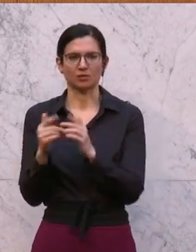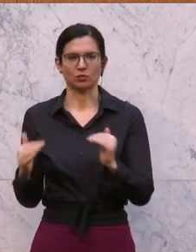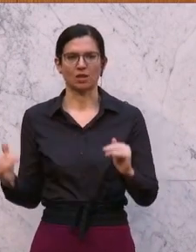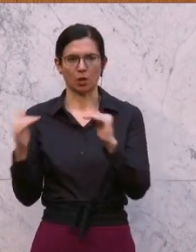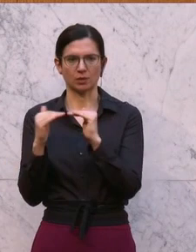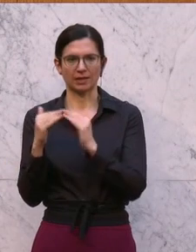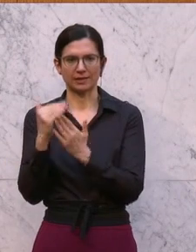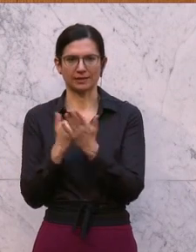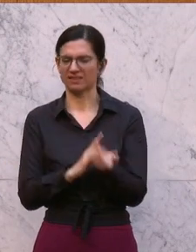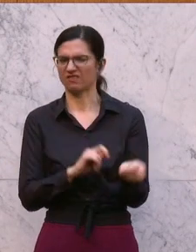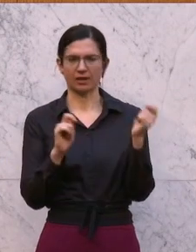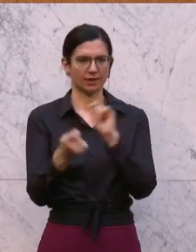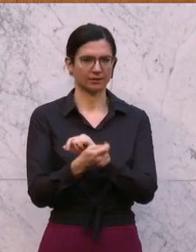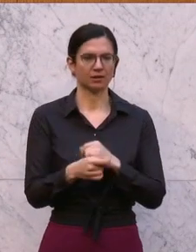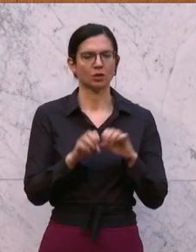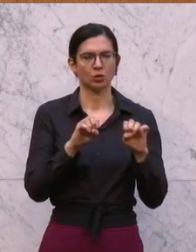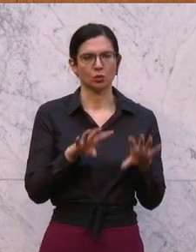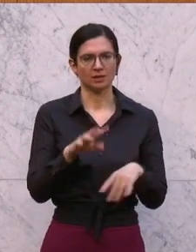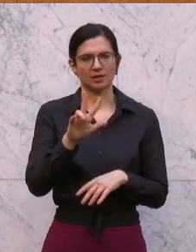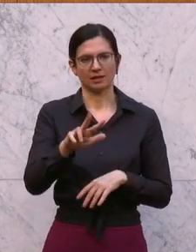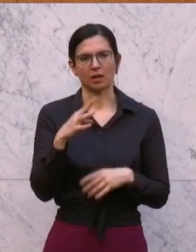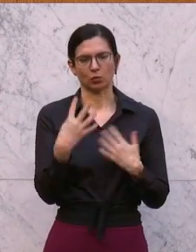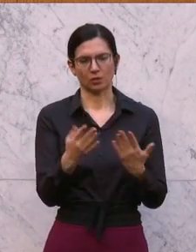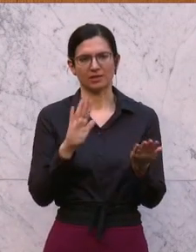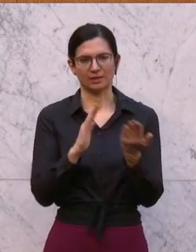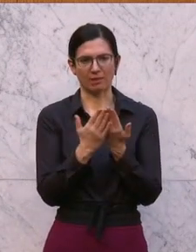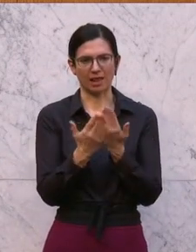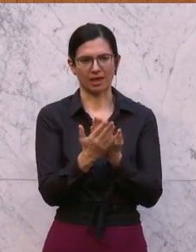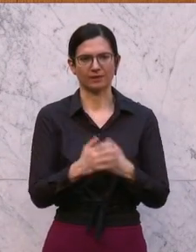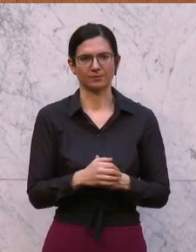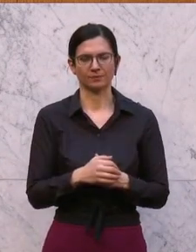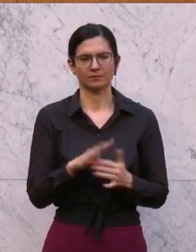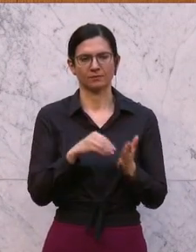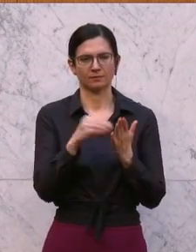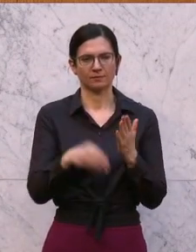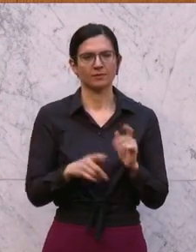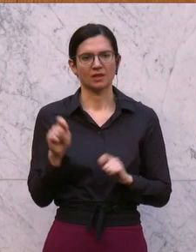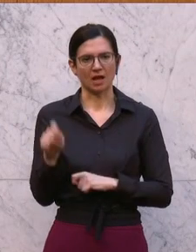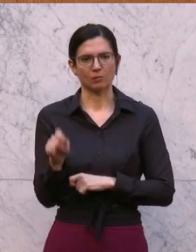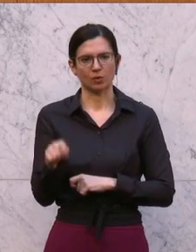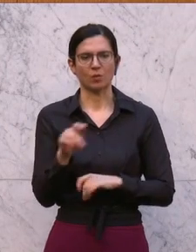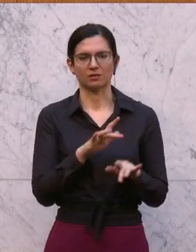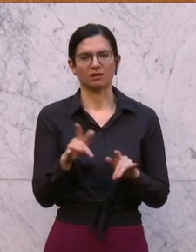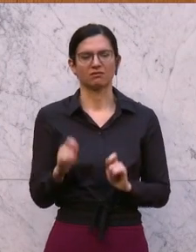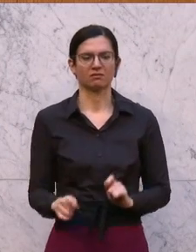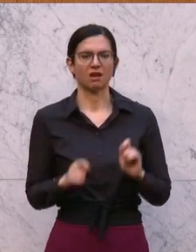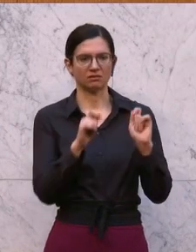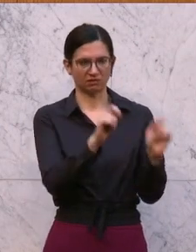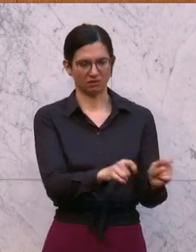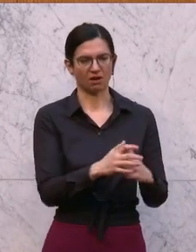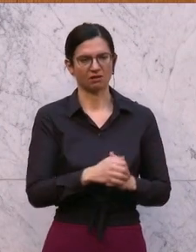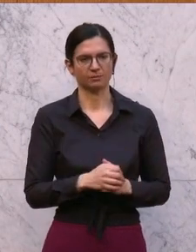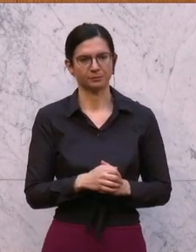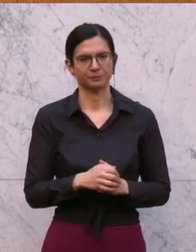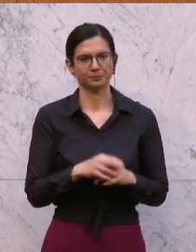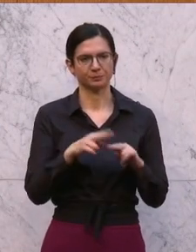Wohnkostenausgleichsgesetz geändert werden, 1993 der Beilage. Die unterzeichneten Abgeordneten stellen daher folgenden